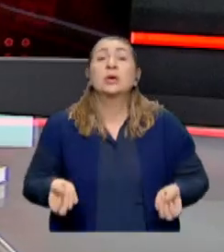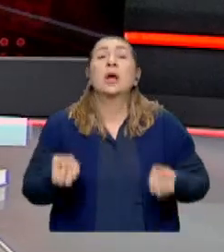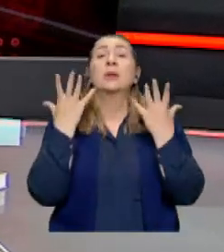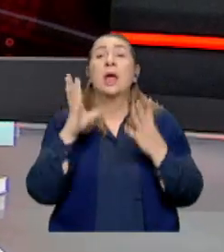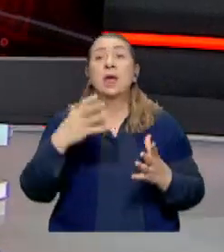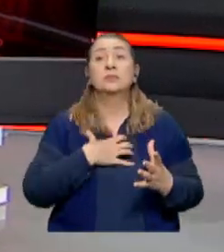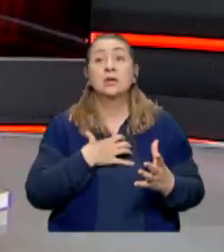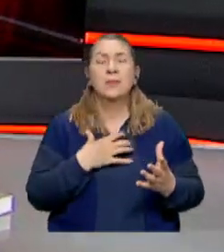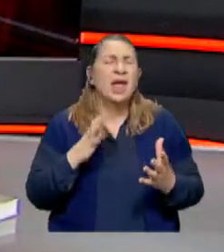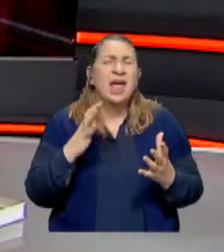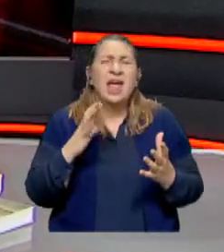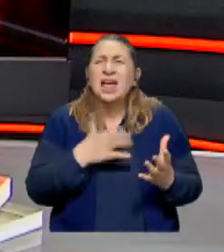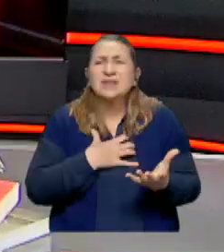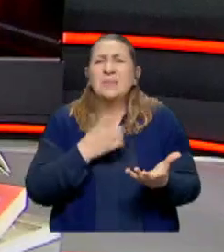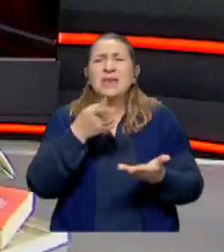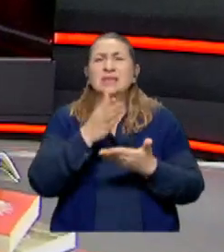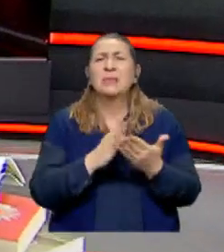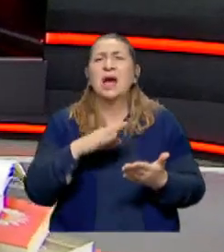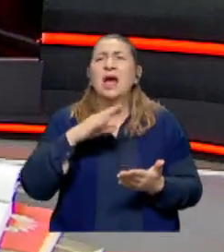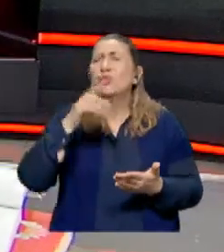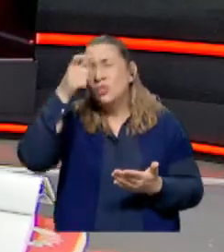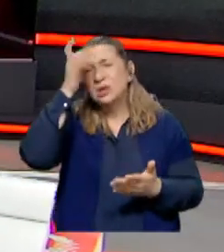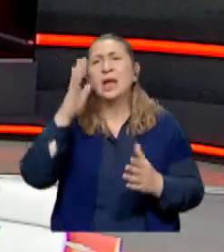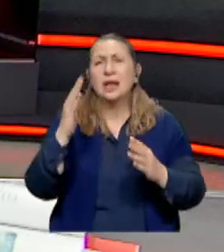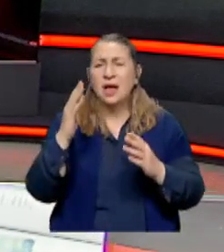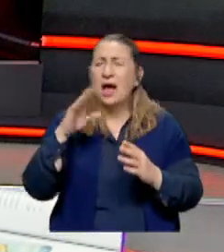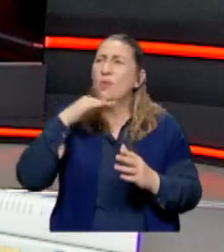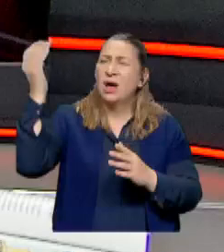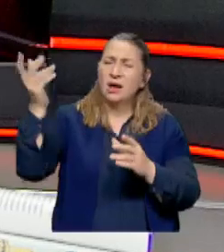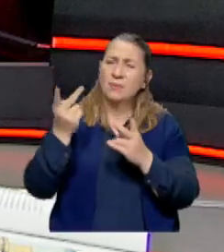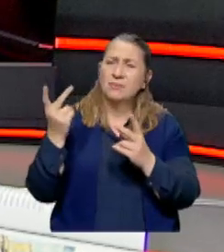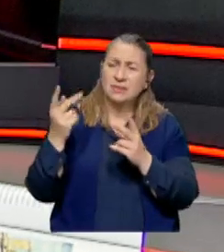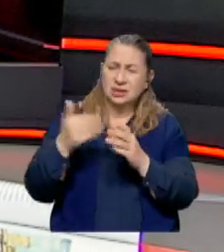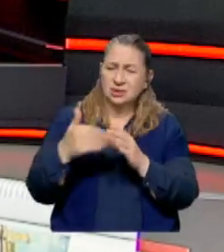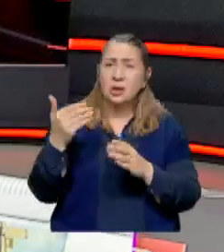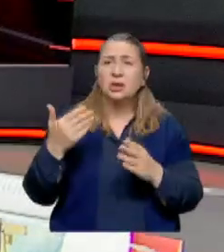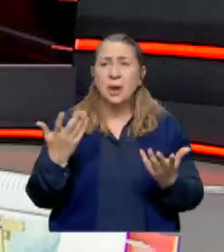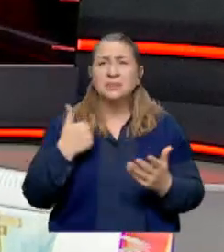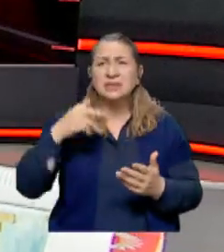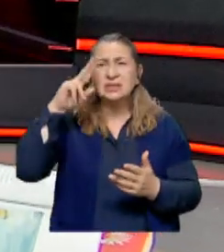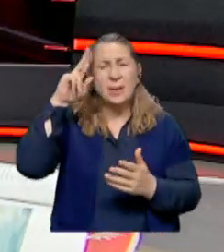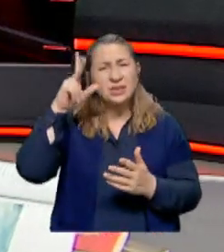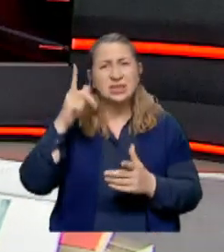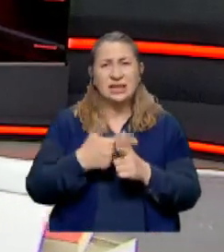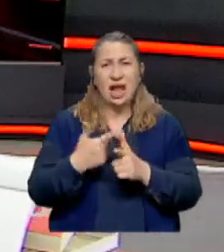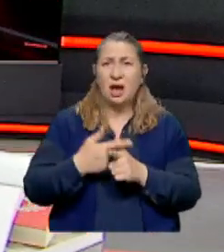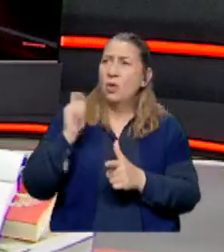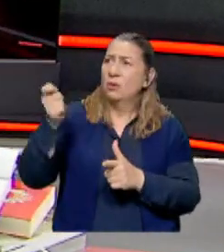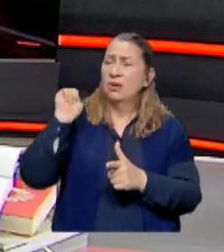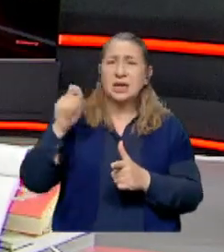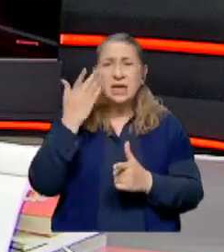kalkamaz. Ev sahiplerinin bir kısmı artık yabancı, öyle mesajlar var. Öyle diyenler var. Ya biz yabancıların kiracısıyız